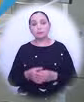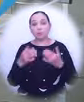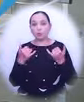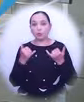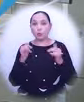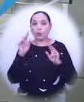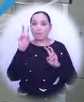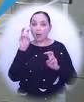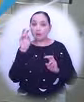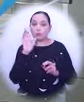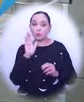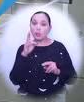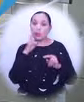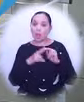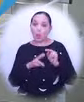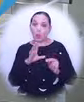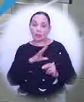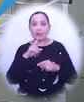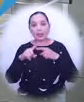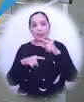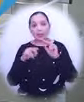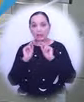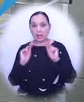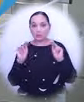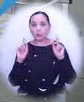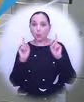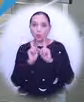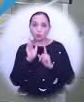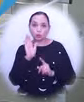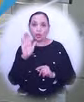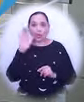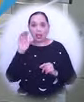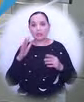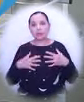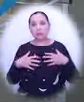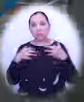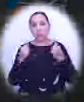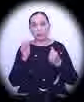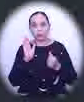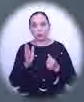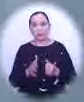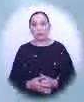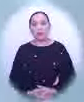Bugungi mavzu yakunlandi. Keyingi darslarda ko'rishguncha xayr salomat bo'ling.